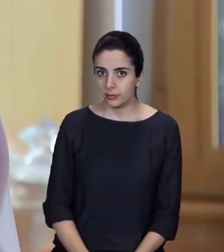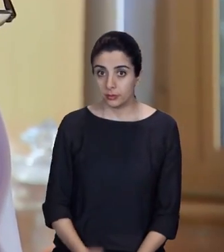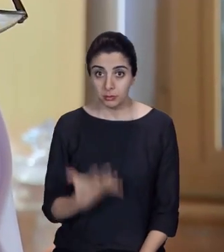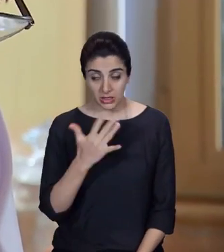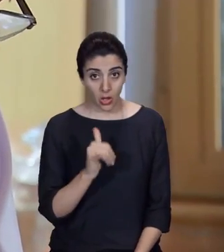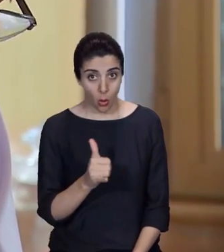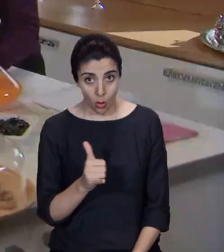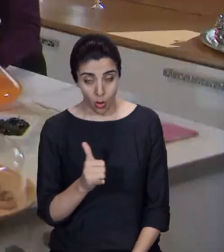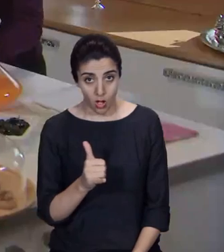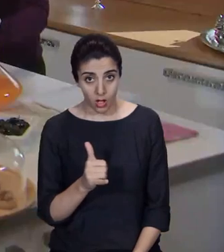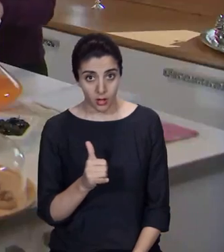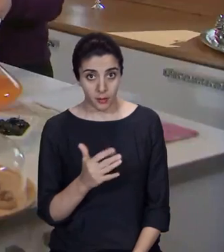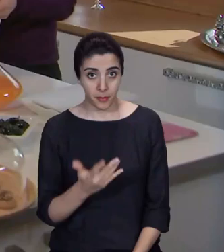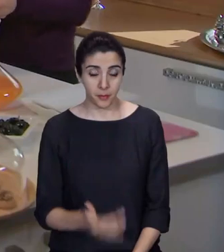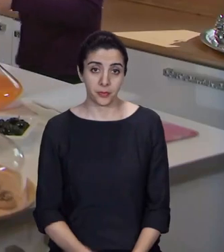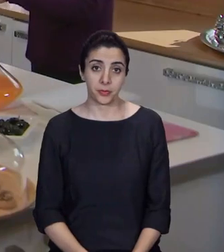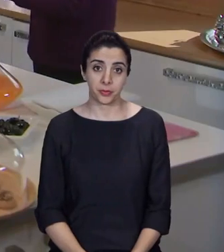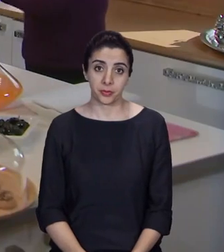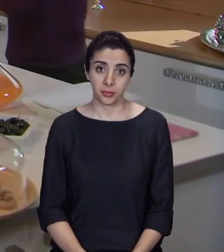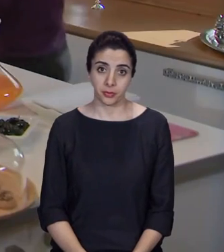5 kilo kıyma.